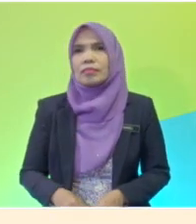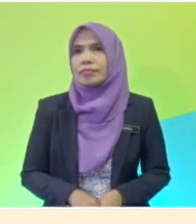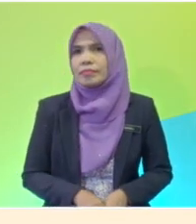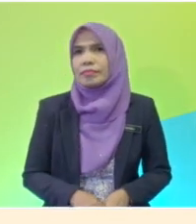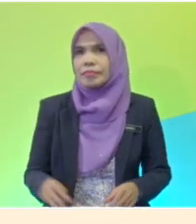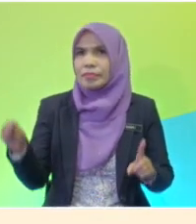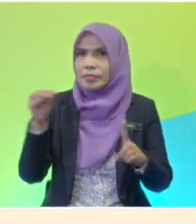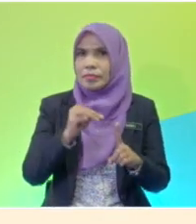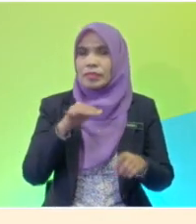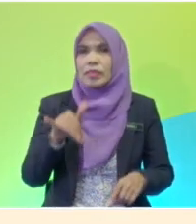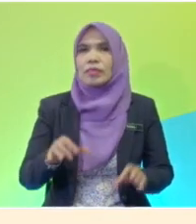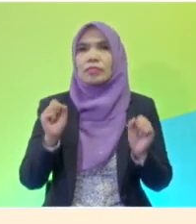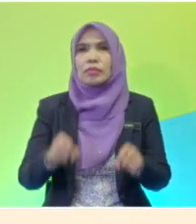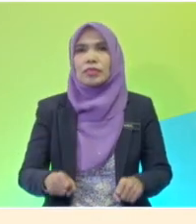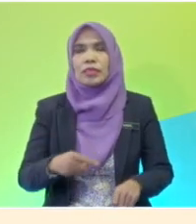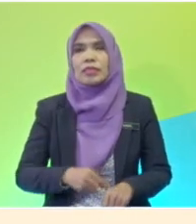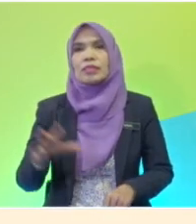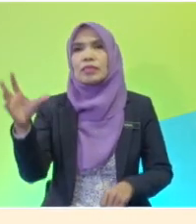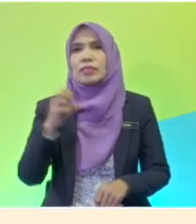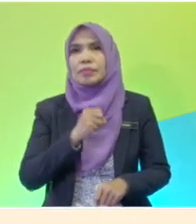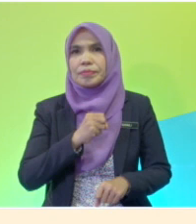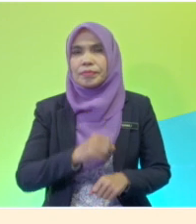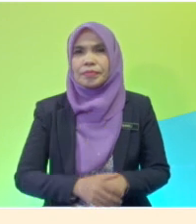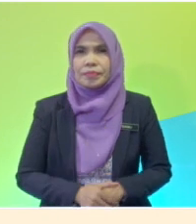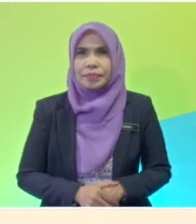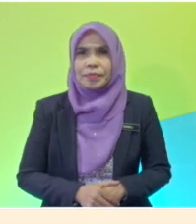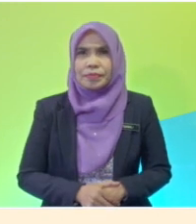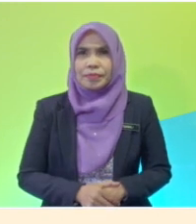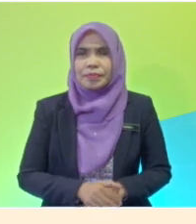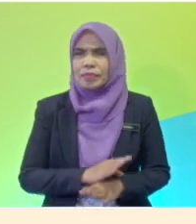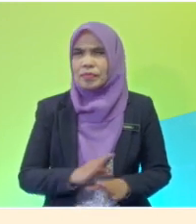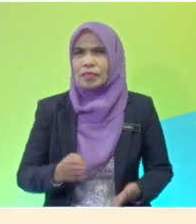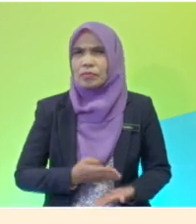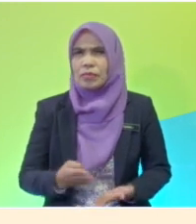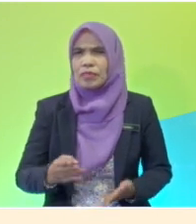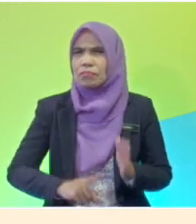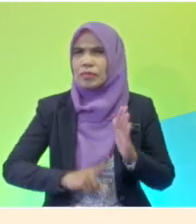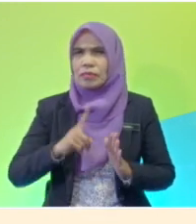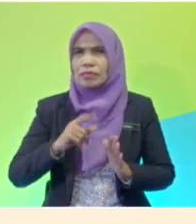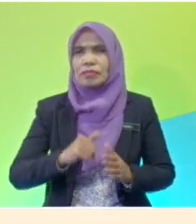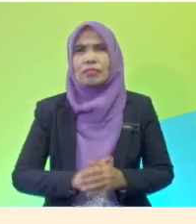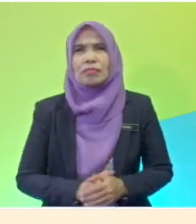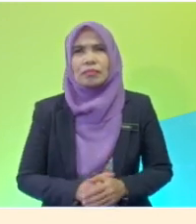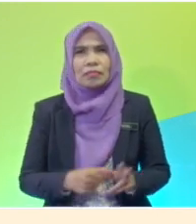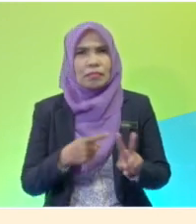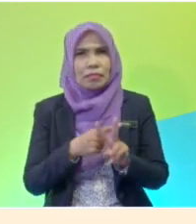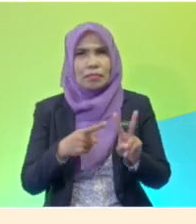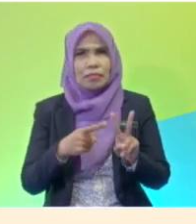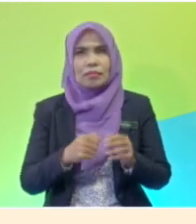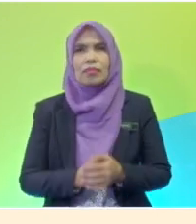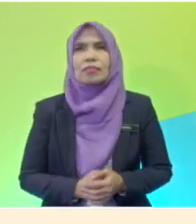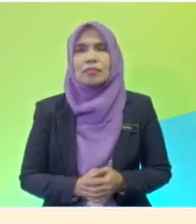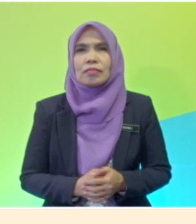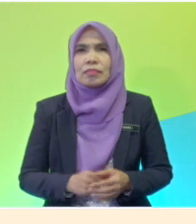maknanya masalah apa yang ditetapkan tuh yang boleh dicapai oleh pelajar itu jangan pakai yang tinggi-tinggi jangan pergi tinggi supaya oke yang keduanya kita kena